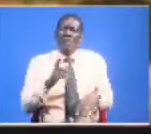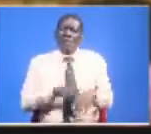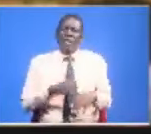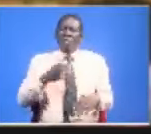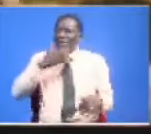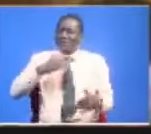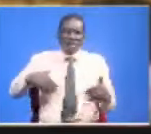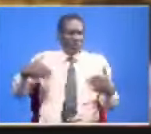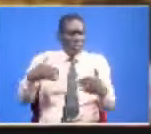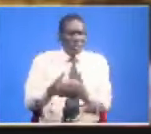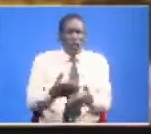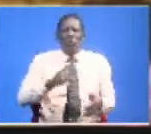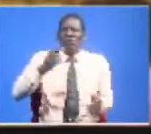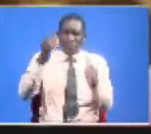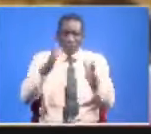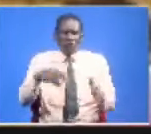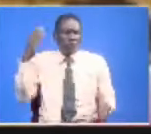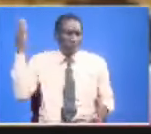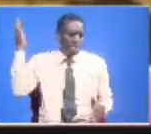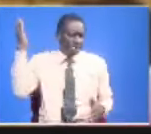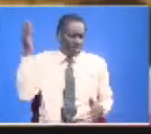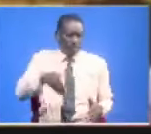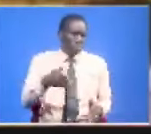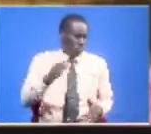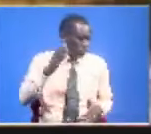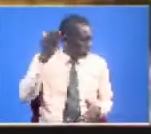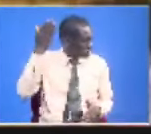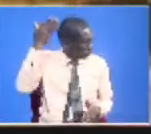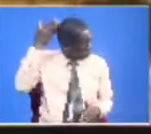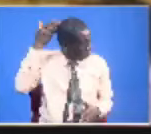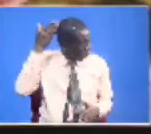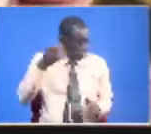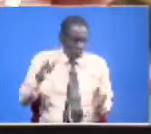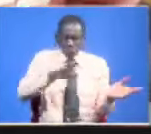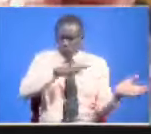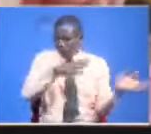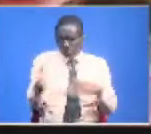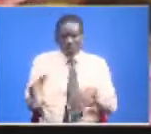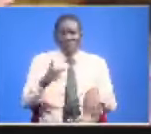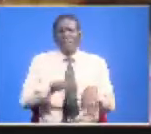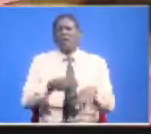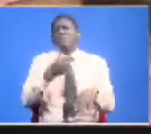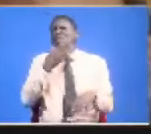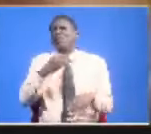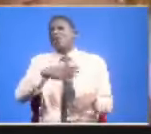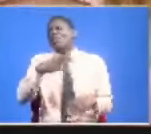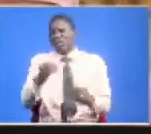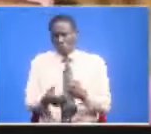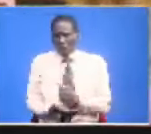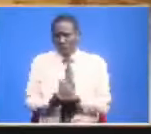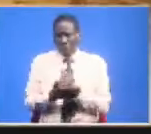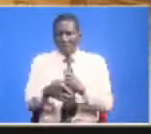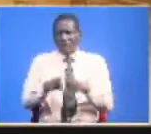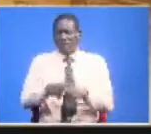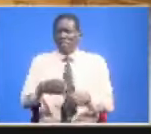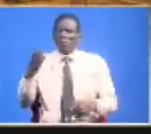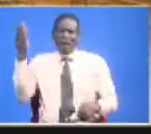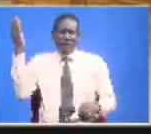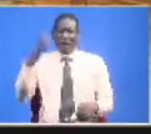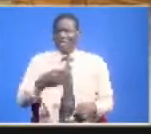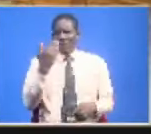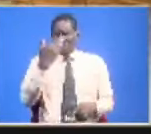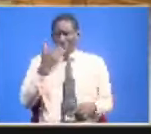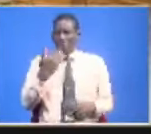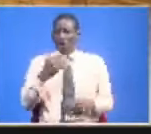alifika ndiye alikuwa wa kwanza, ndio walimkata shoka akaanguka. Sasa babake kwenda kumtetea, yeye pia akakatwa mdomo.